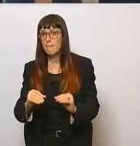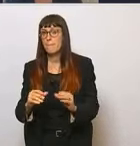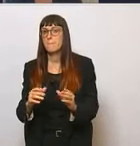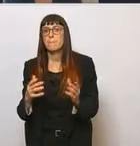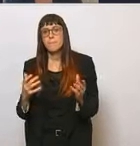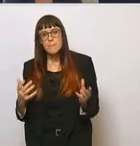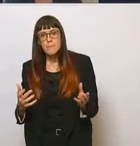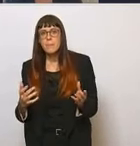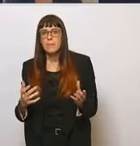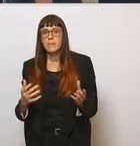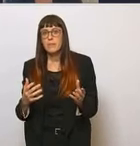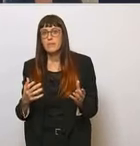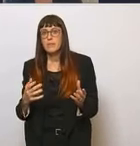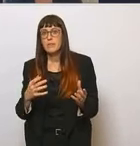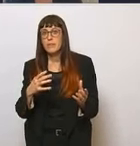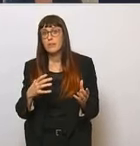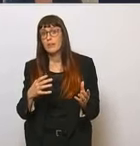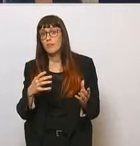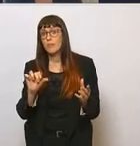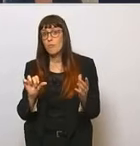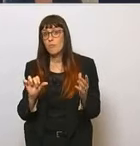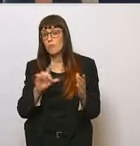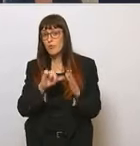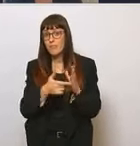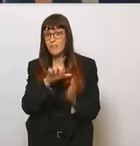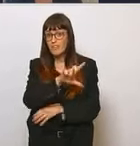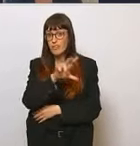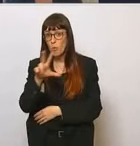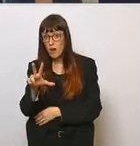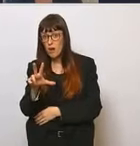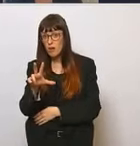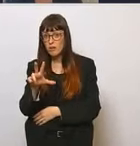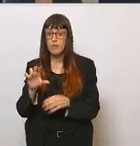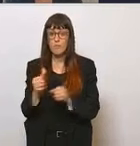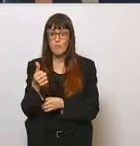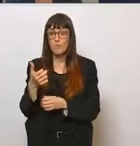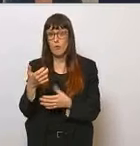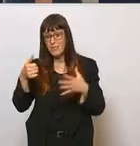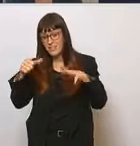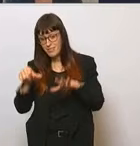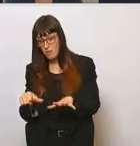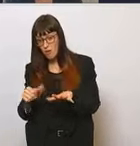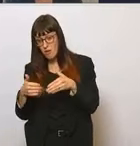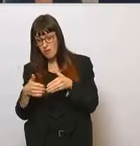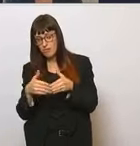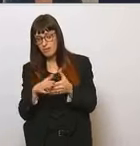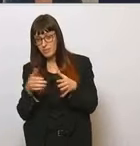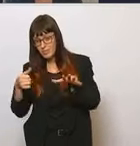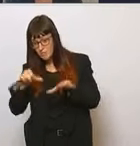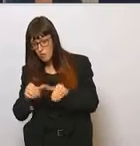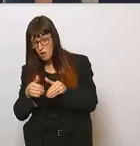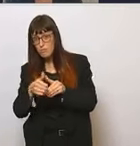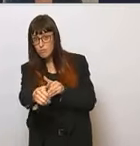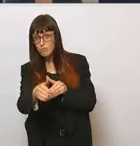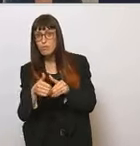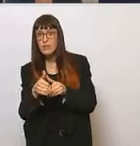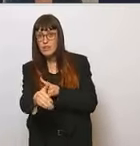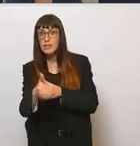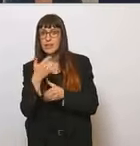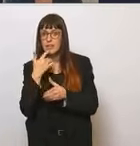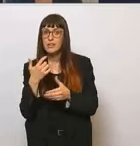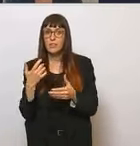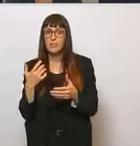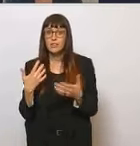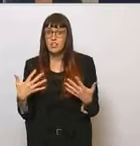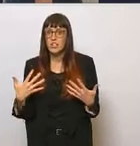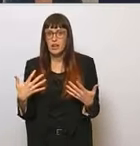cas, premier semestre 2023, peut-être fin de l'année 2023, et là, on voit les premiers verrous qui se desserrent.